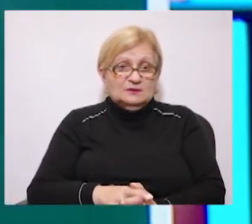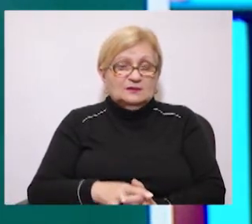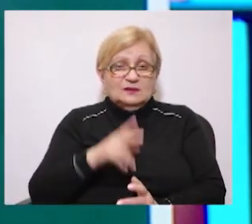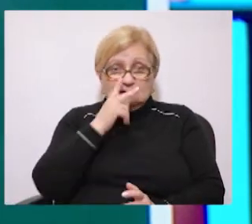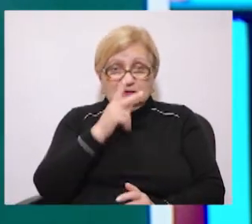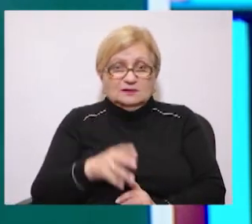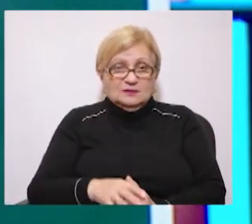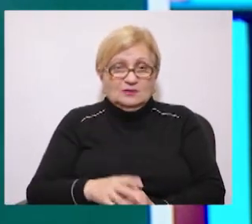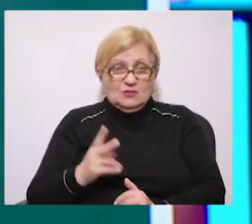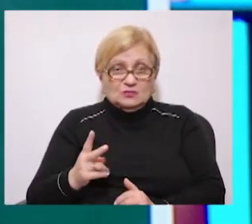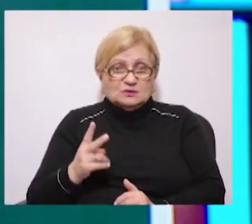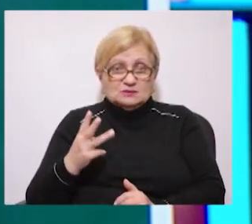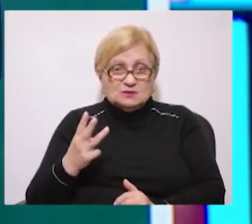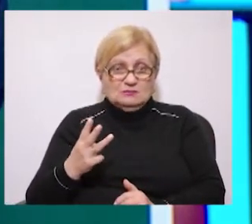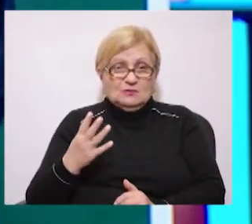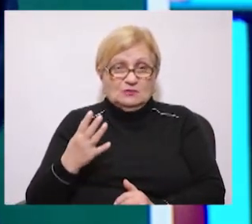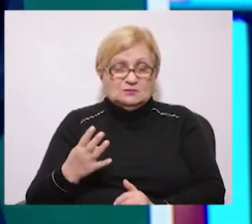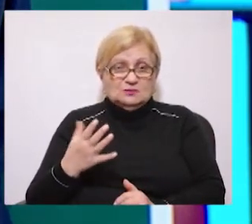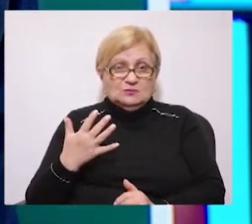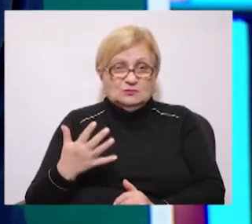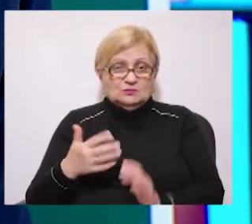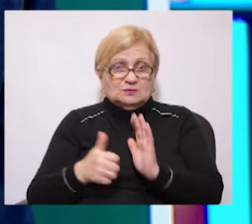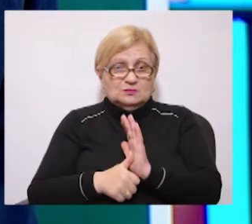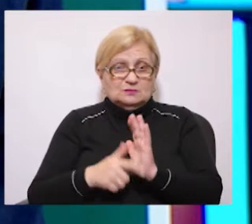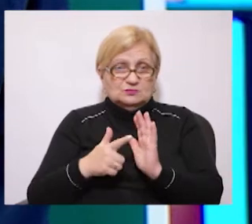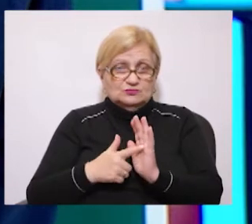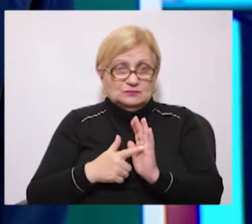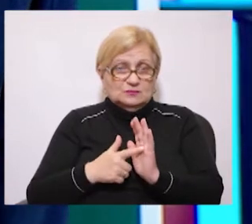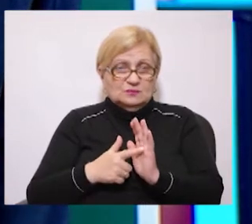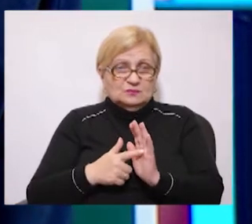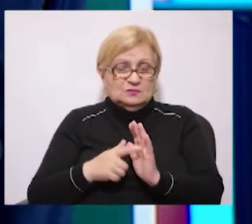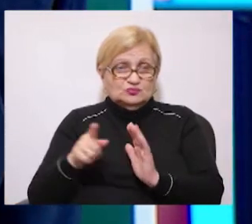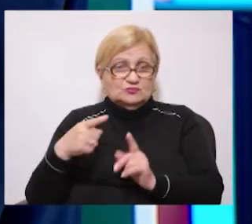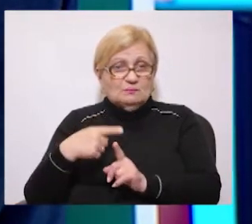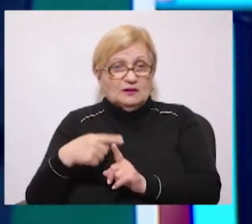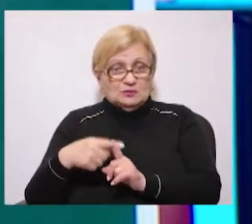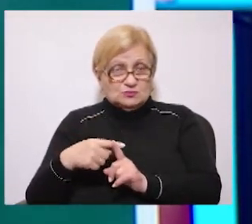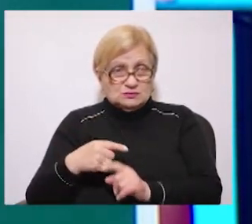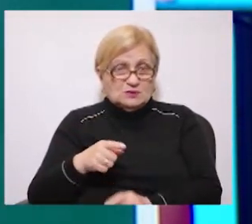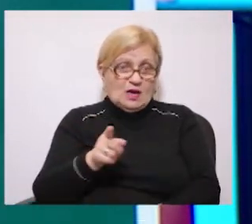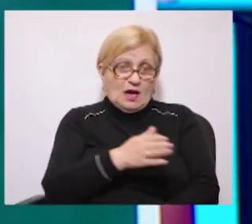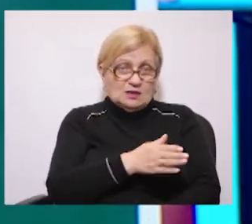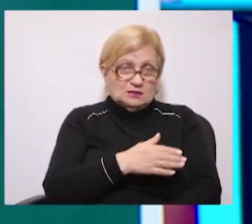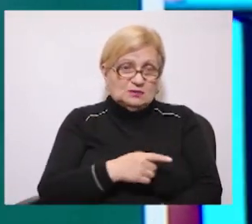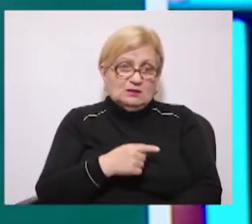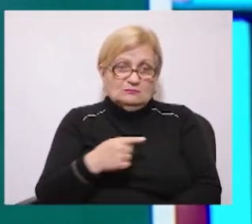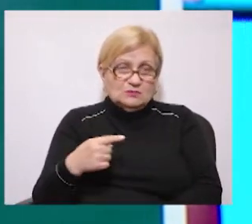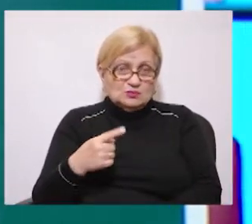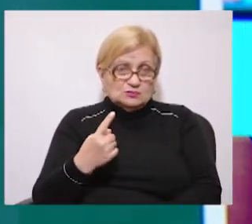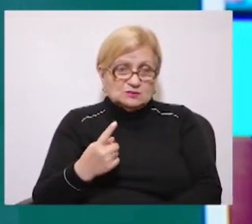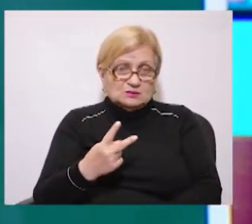აი უყურეთ 1. 2, 3, 4, 5, 6, 7. აქ არის 7. და მინუს